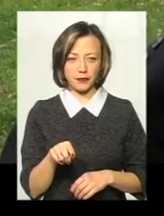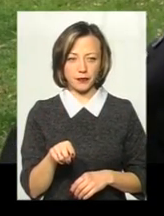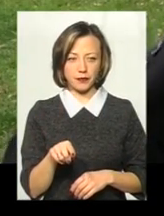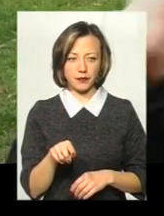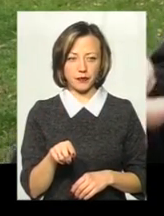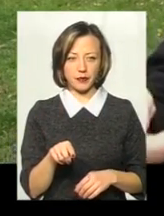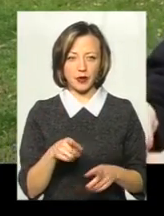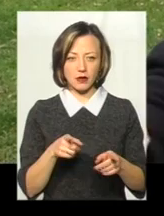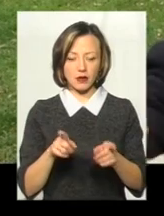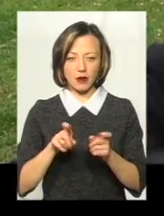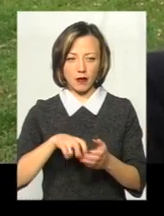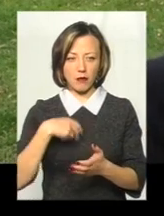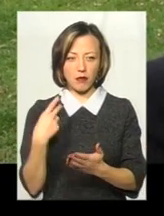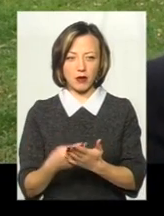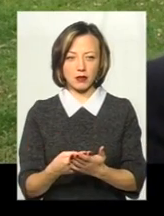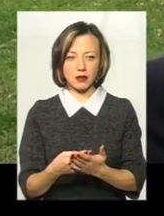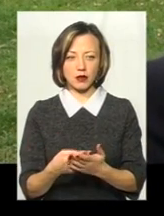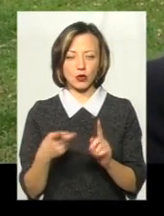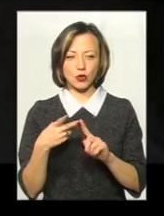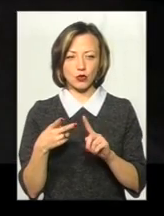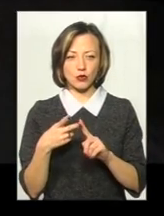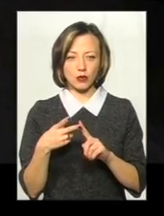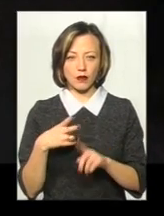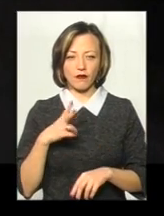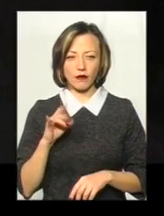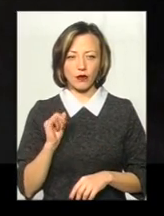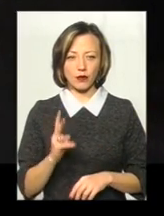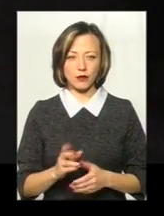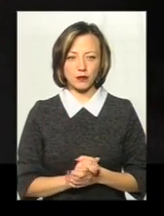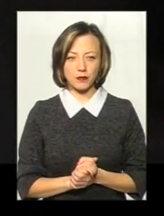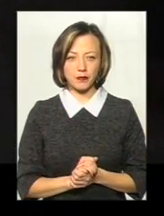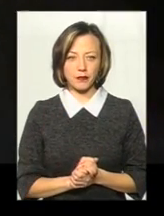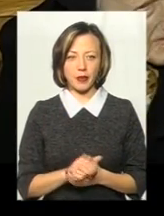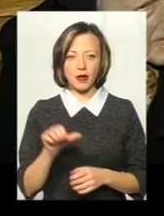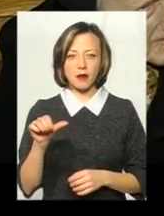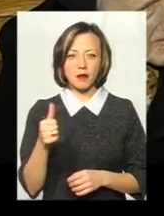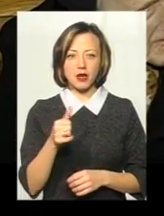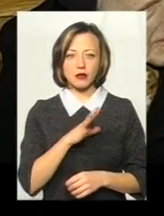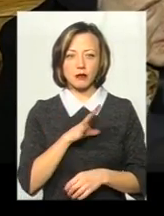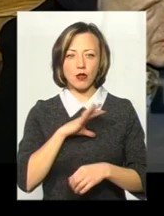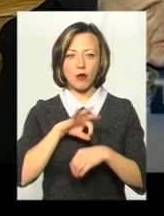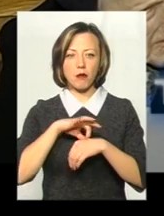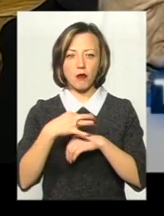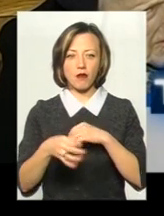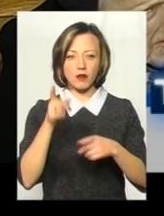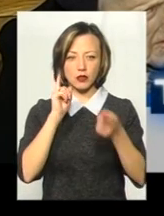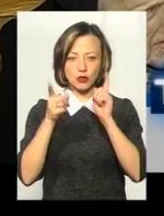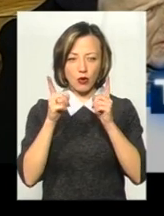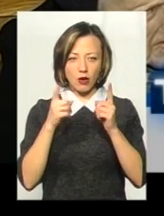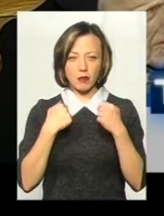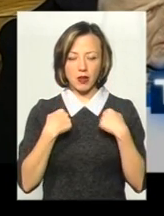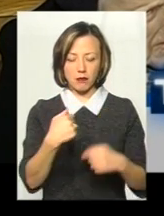стріляють, падає другий він. Першу був больовий шок. Я, коли мене прострелили,